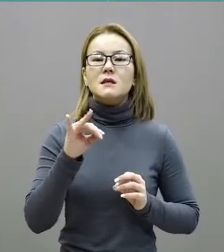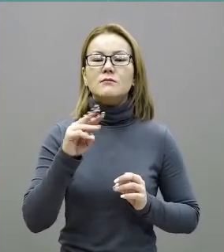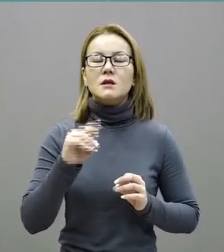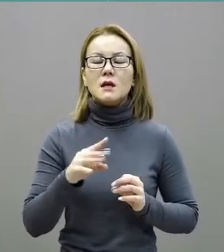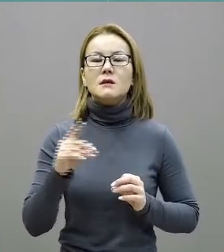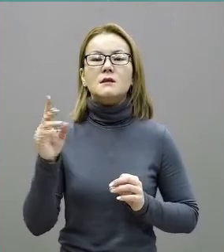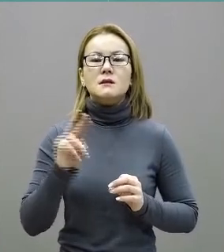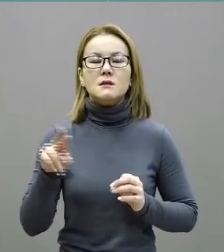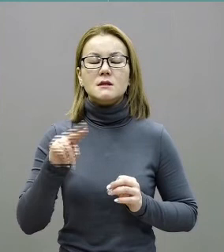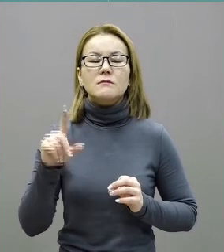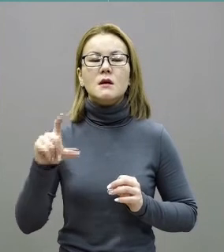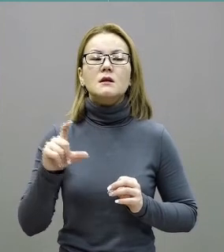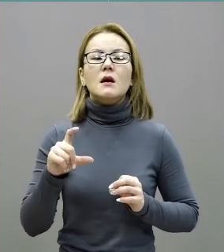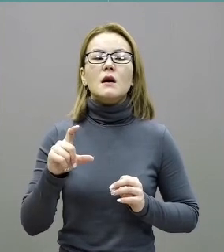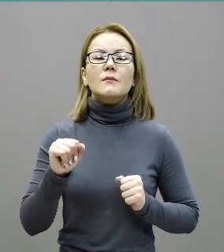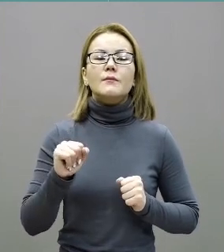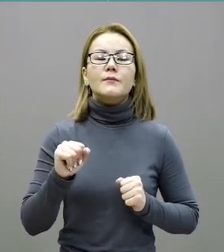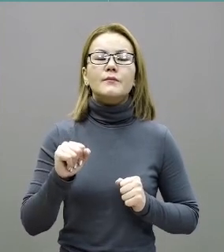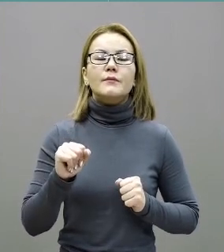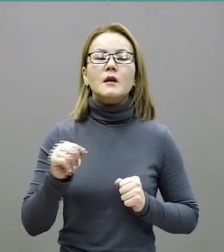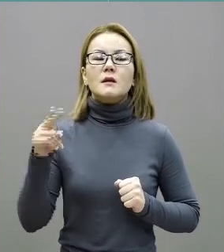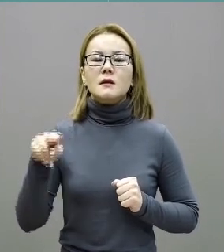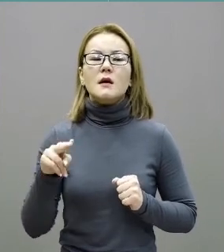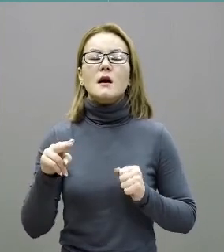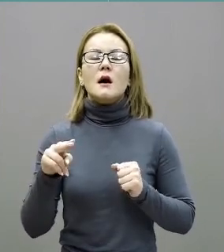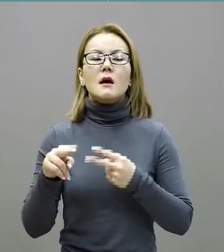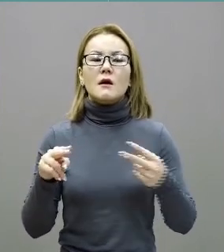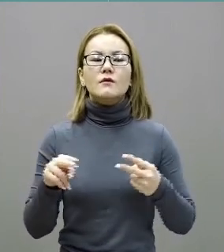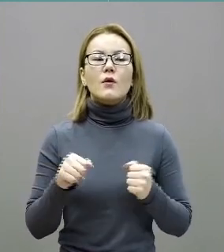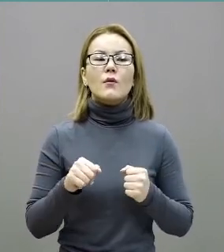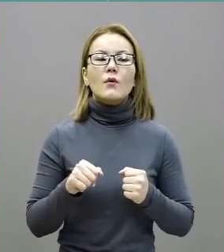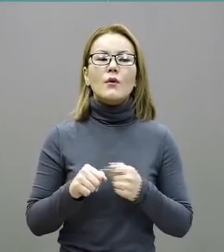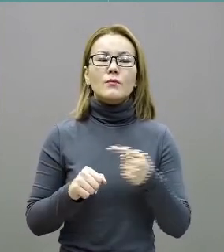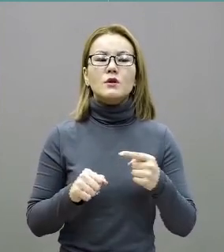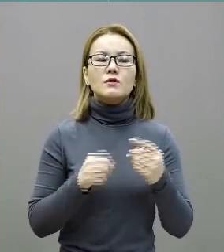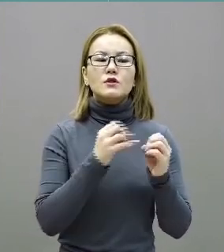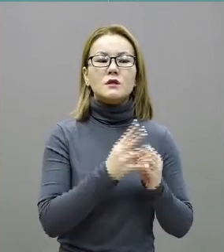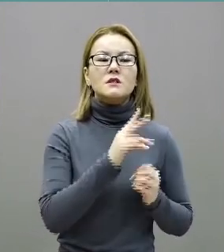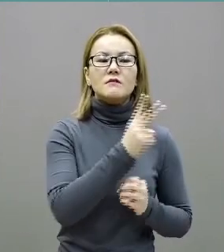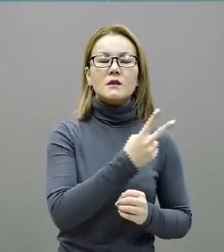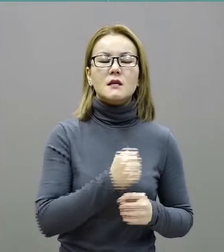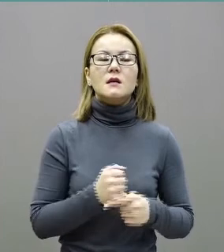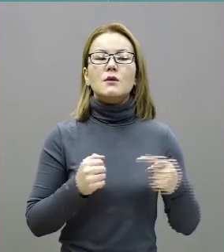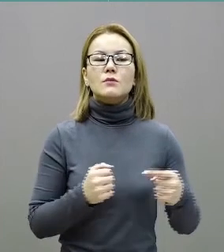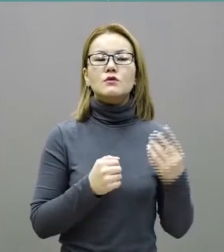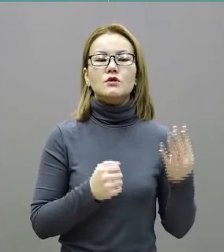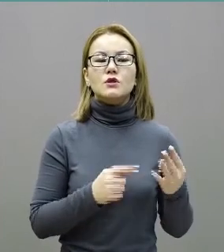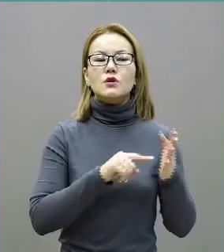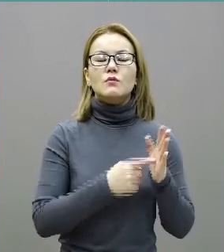для приведенного квадратного уравнения d равно минус 14 в квадрате минус